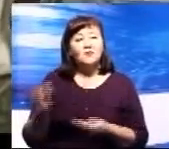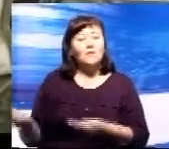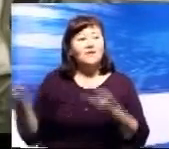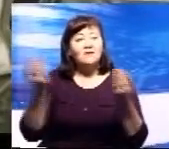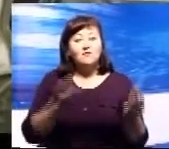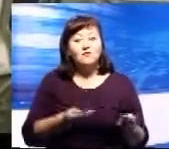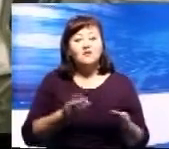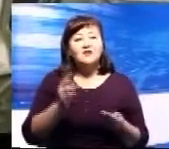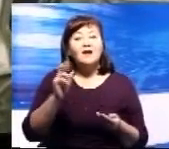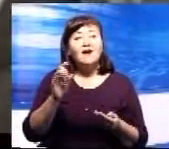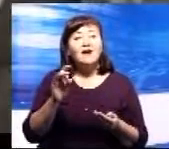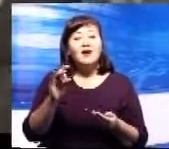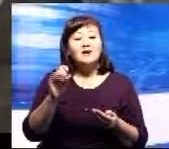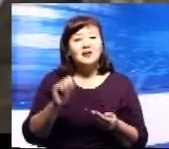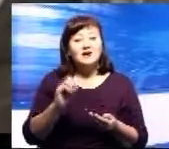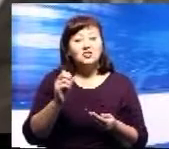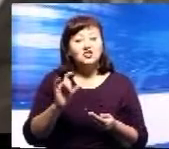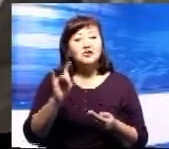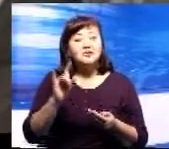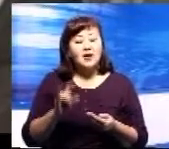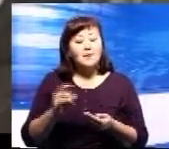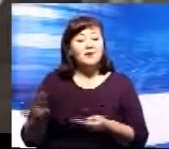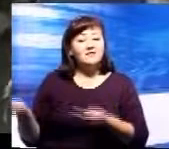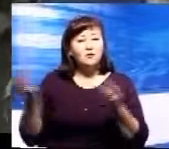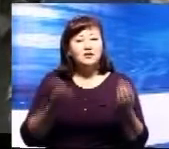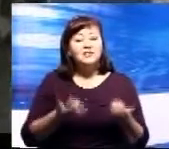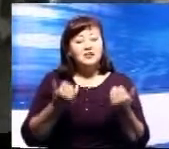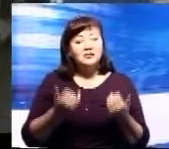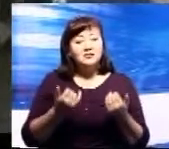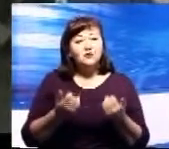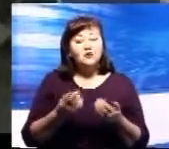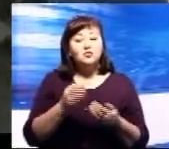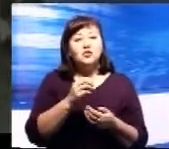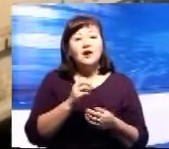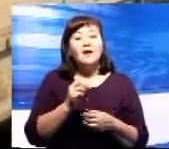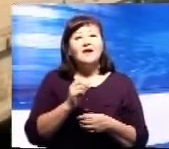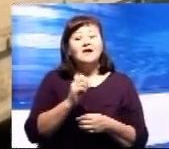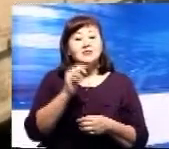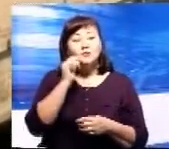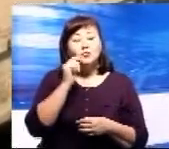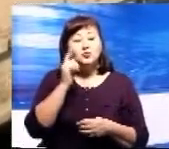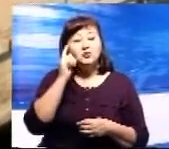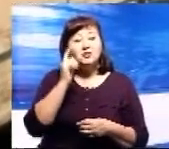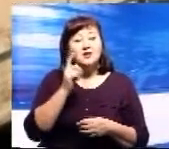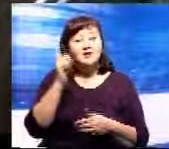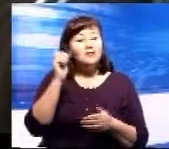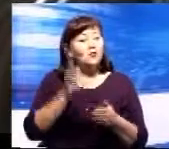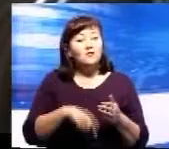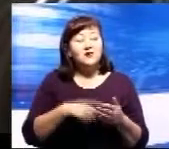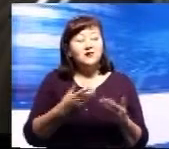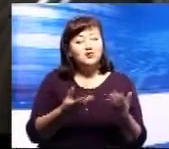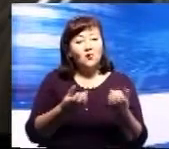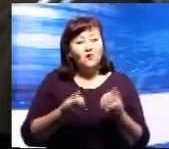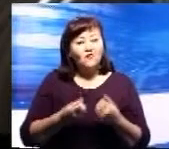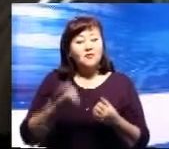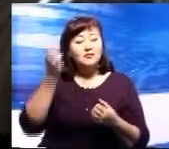Каражира, хватает не на всех. Вот и в этот раз Ерлан сомневается, что сможет выполнить полученный заказ на доставку угля. Там 5